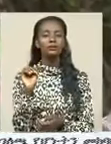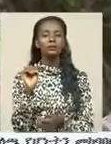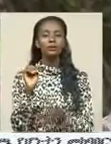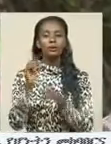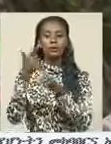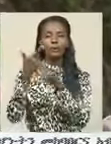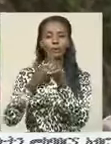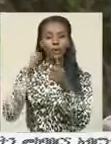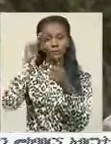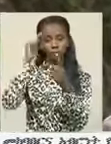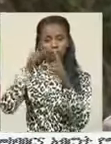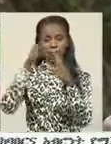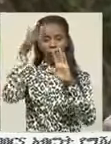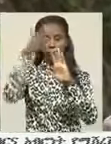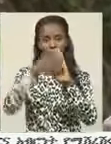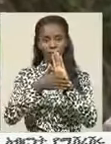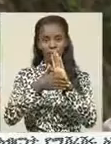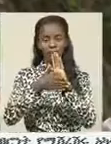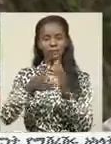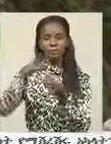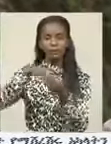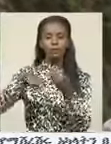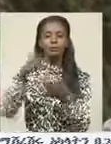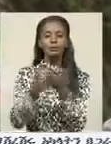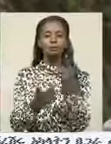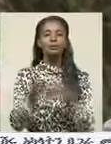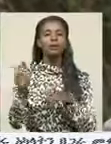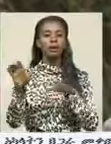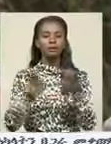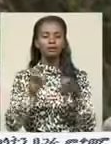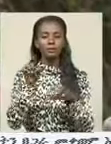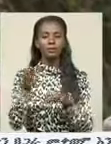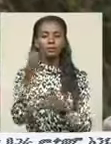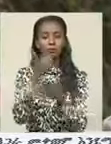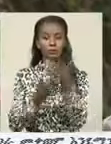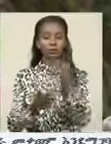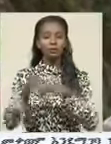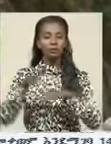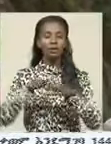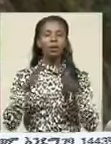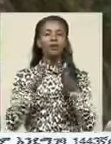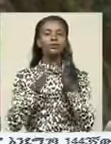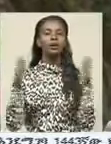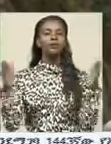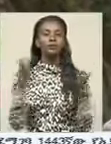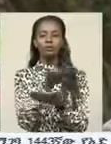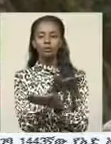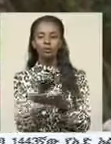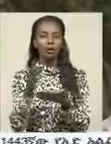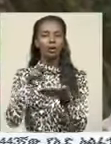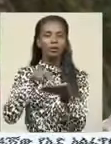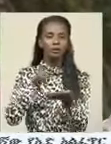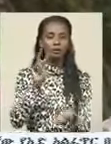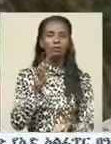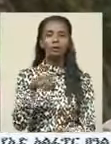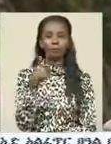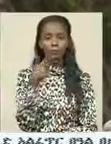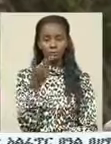9 ወር እቅድ አፈጻጸም ዙሪያ ውይይት ያደርጋል። በዚህ ውይይት ላይም ሰፊ ጉዳዮች ይነሳሉ